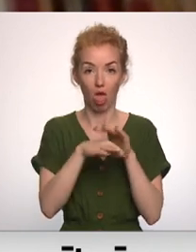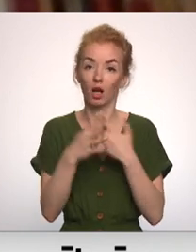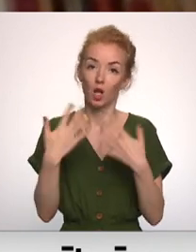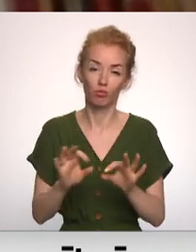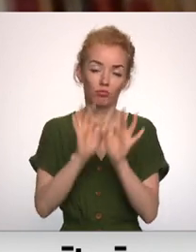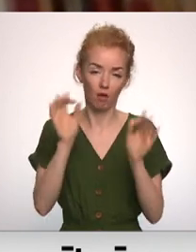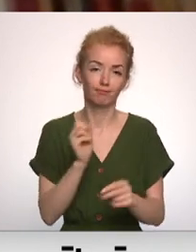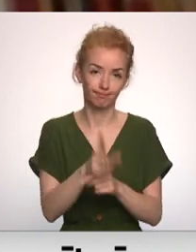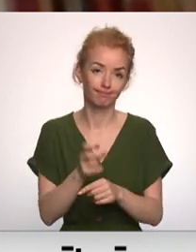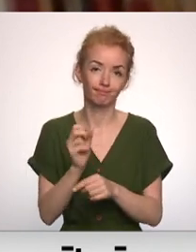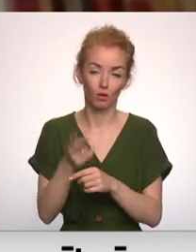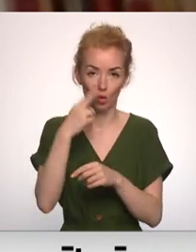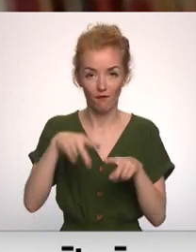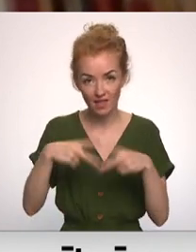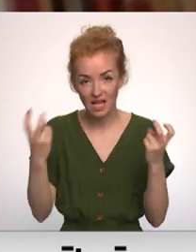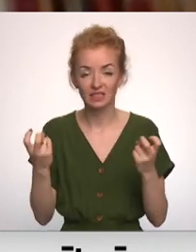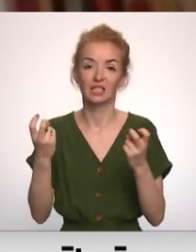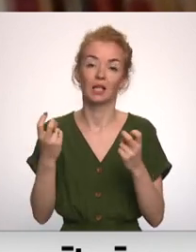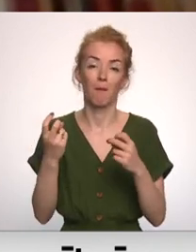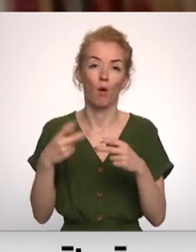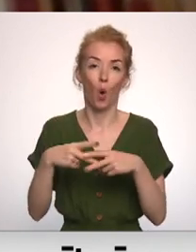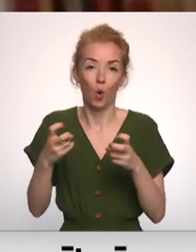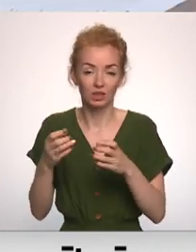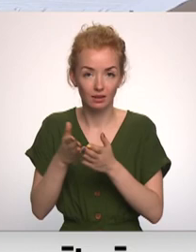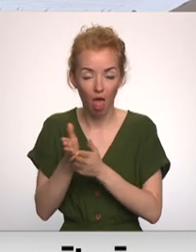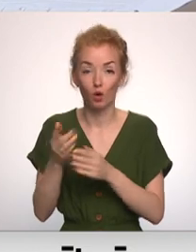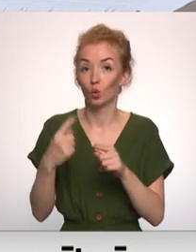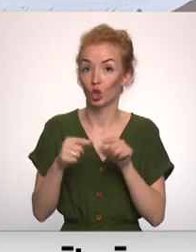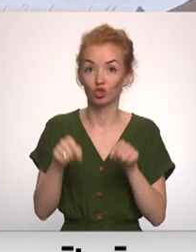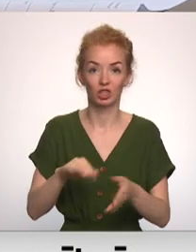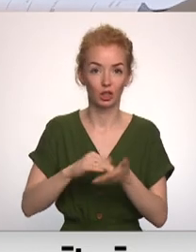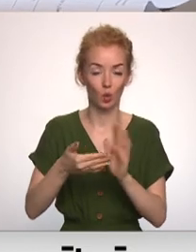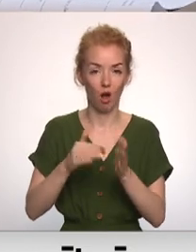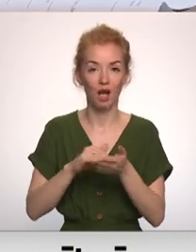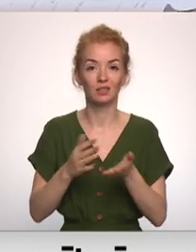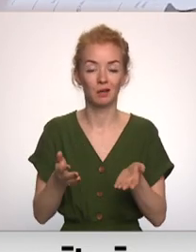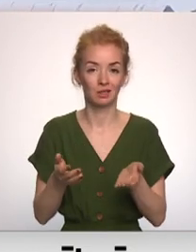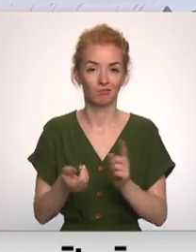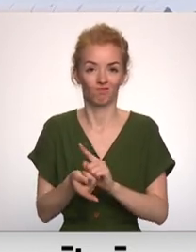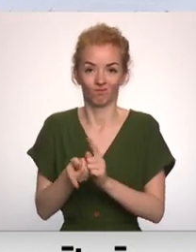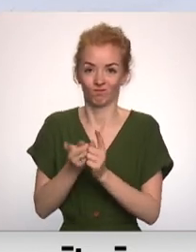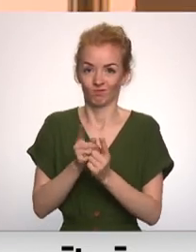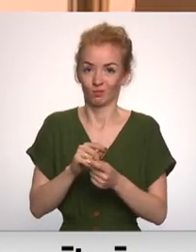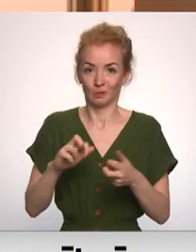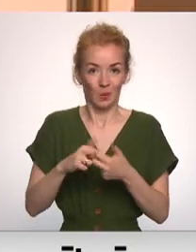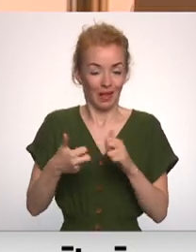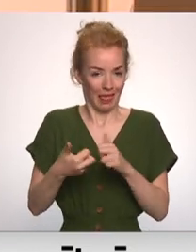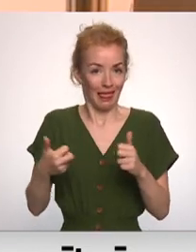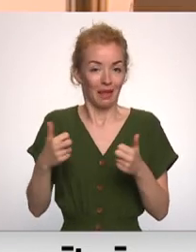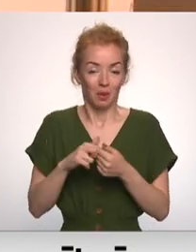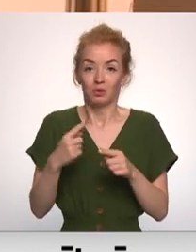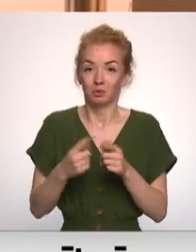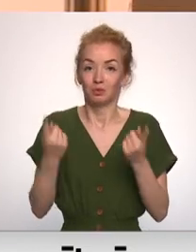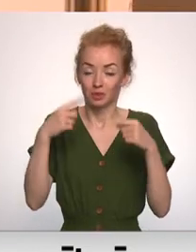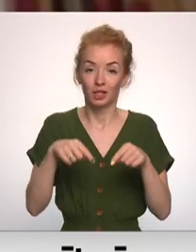no viesnīcām, hosteļiem, un šī situācija paliek būtiski sāsinās. Šobrīd jau